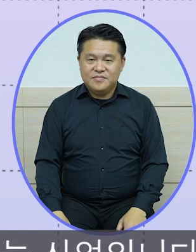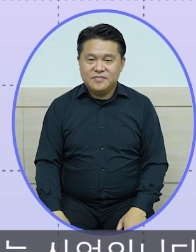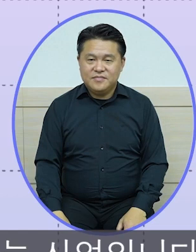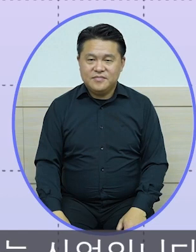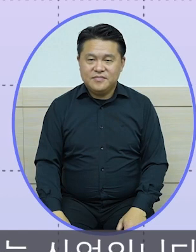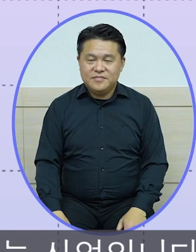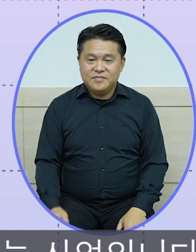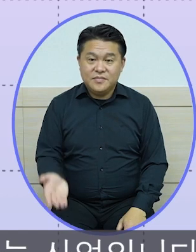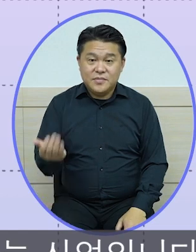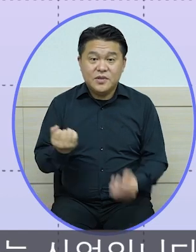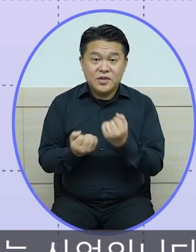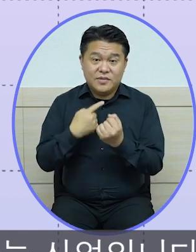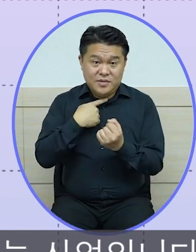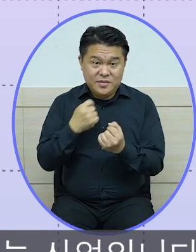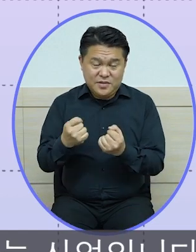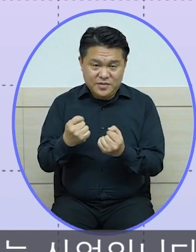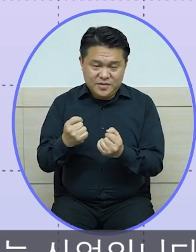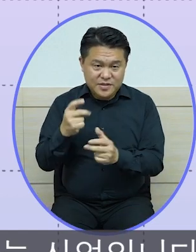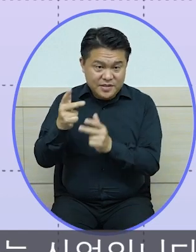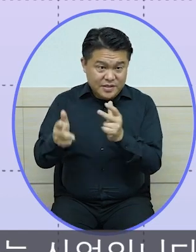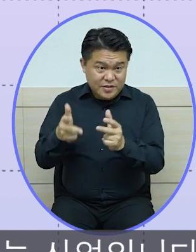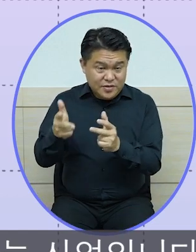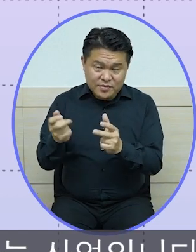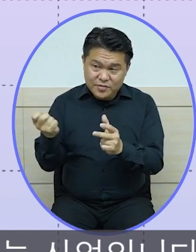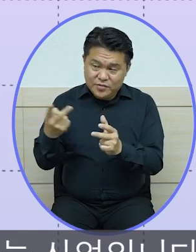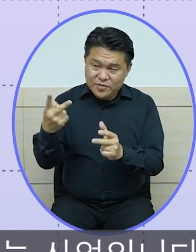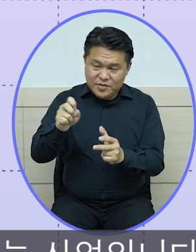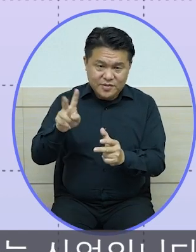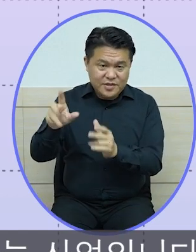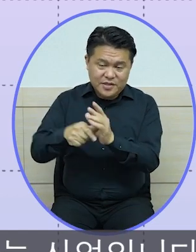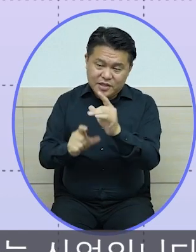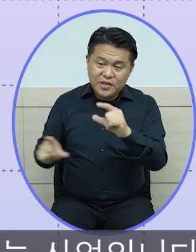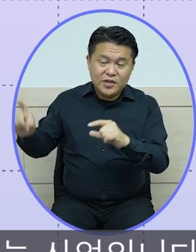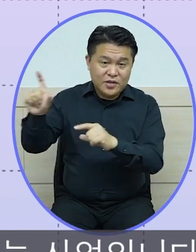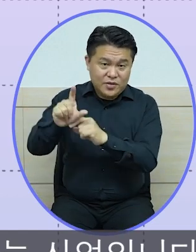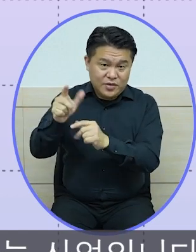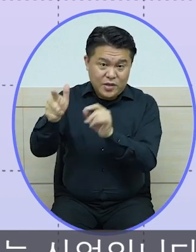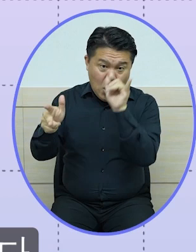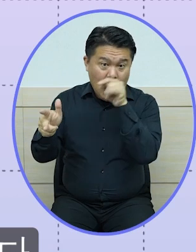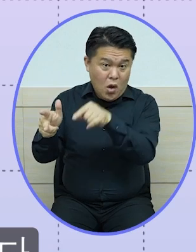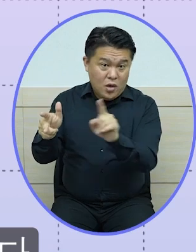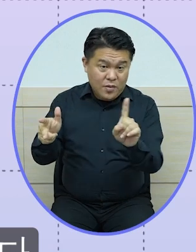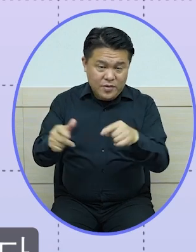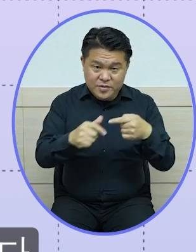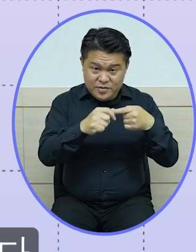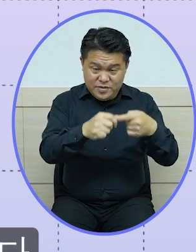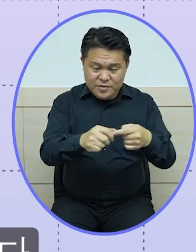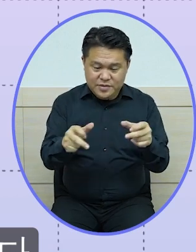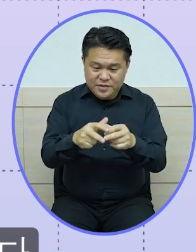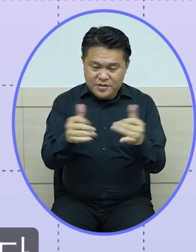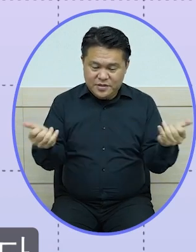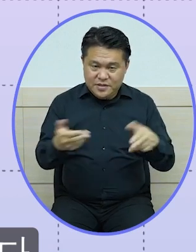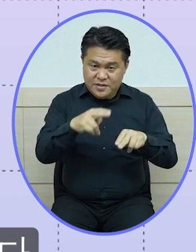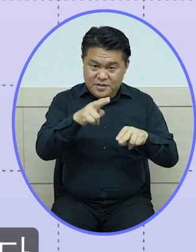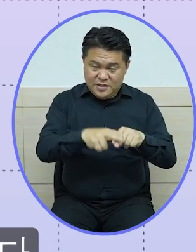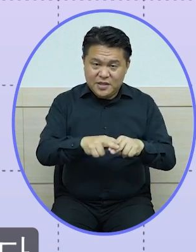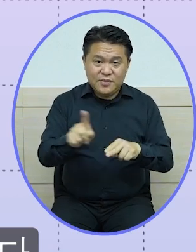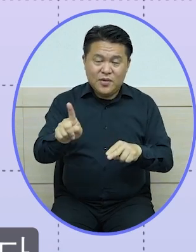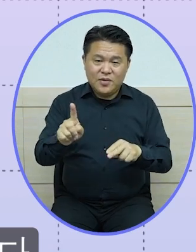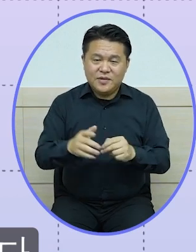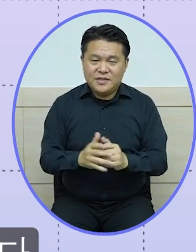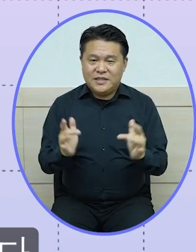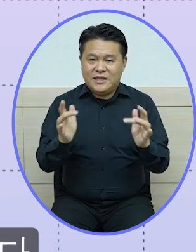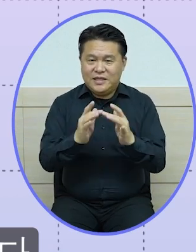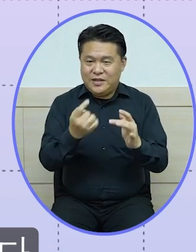네, 앞서 설명드린 주요 사업이 추가적으로 2023년도에 추가하는 사업입니다. 첫째는 장애인 일자리 e-learning 센터